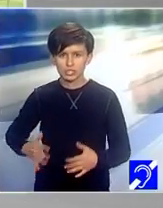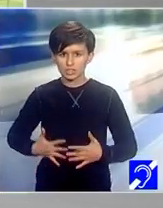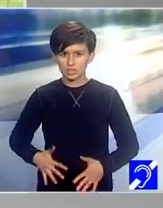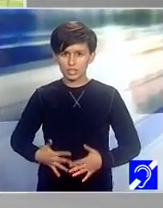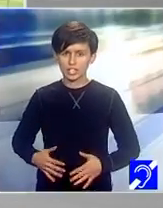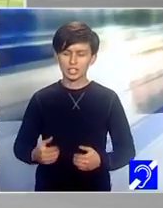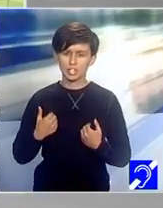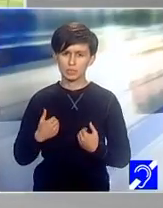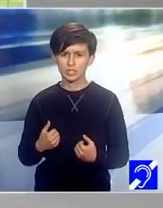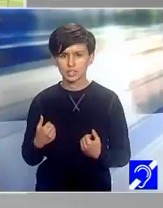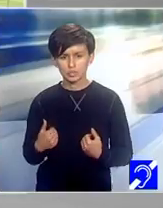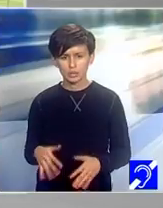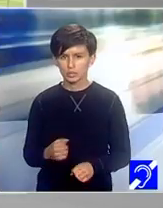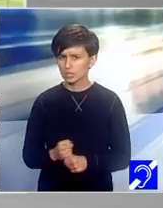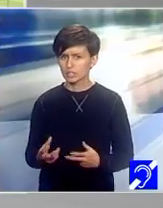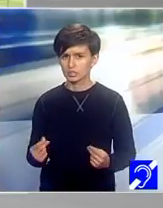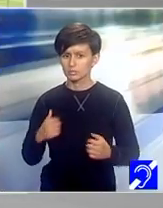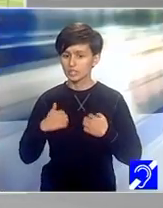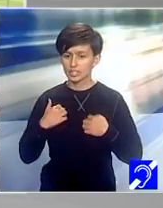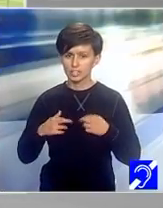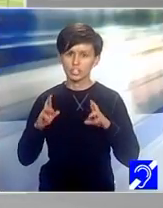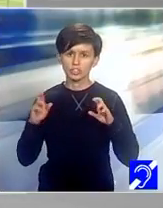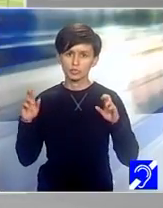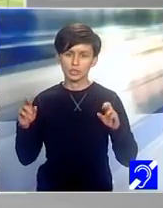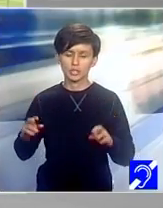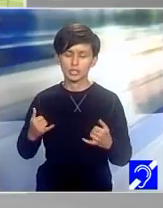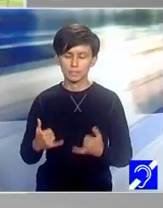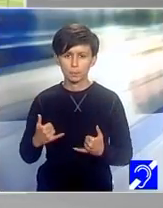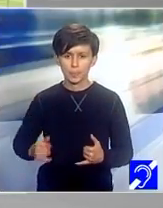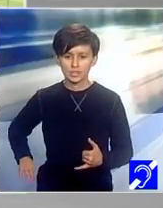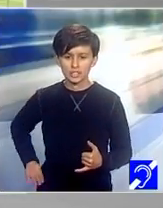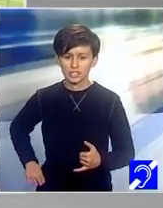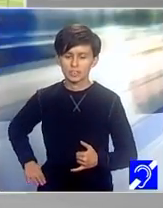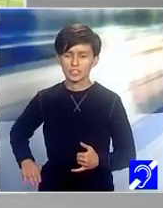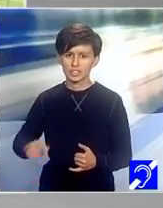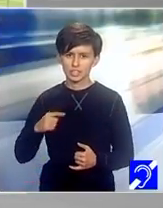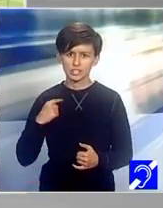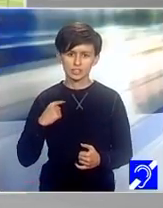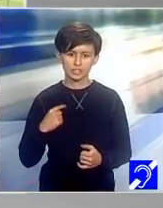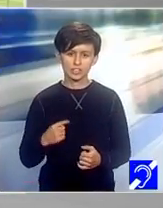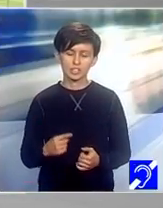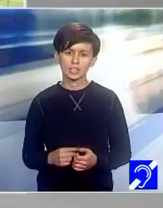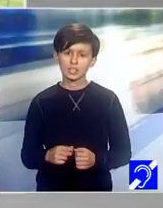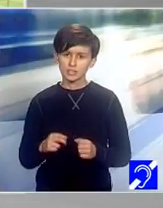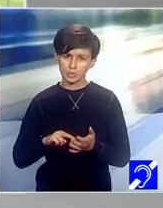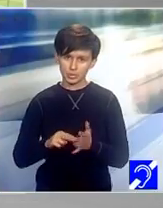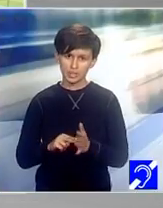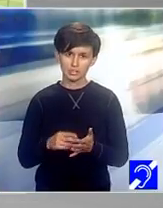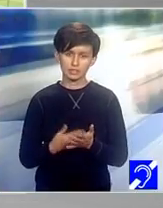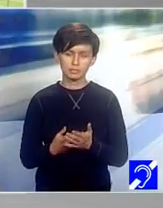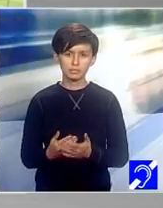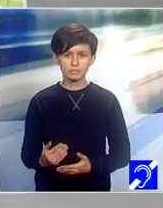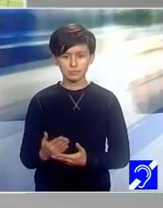multă energie și sperăm că astăzi fetele să fie la înălțime pentru a ne aduce o bucurie